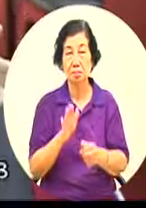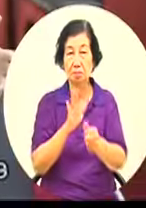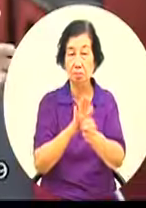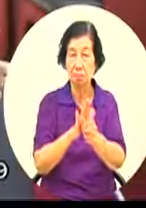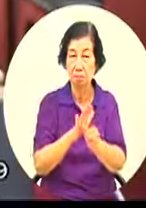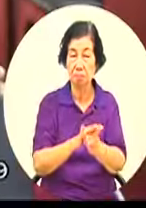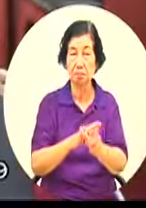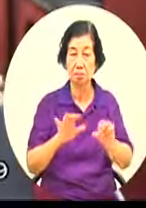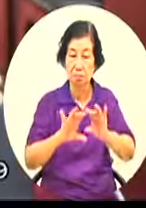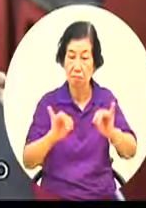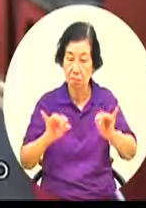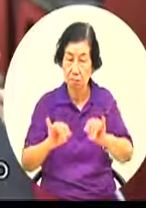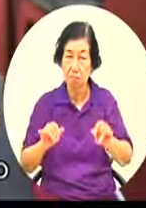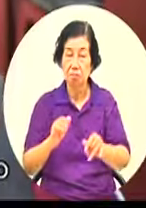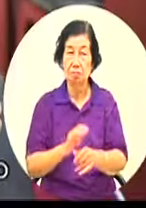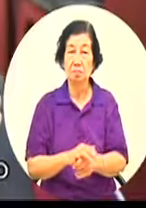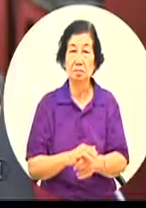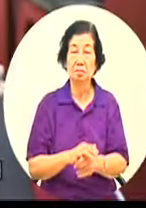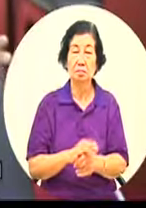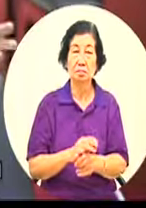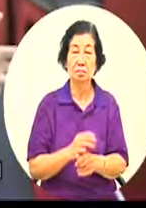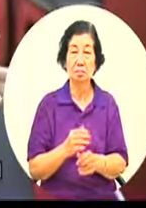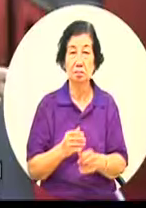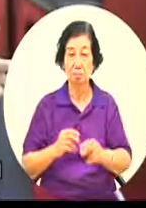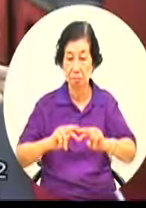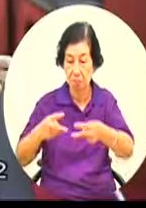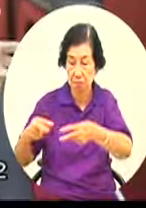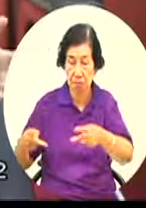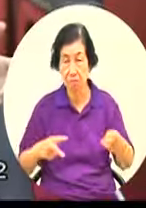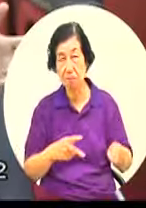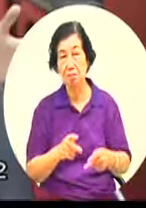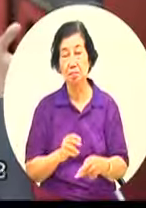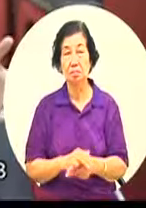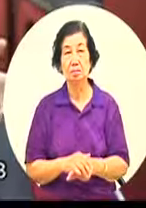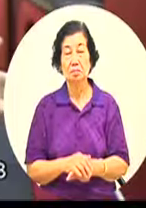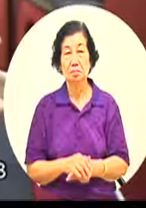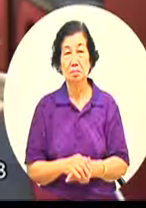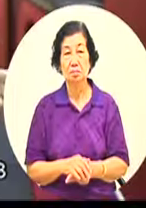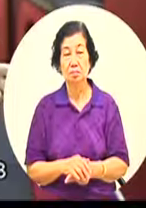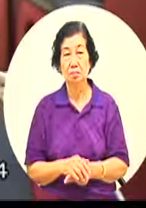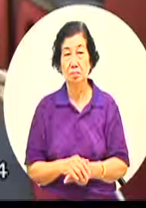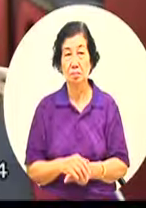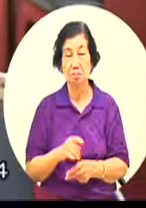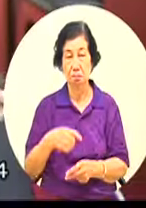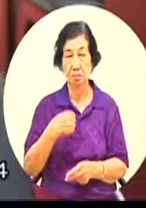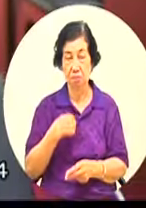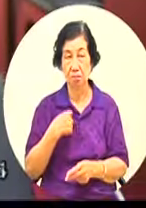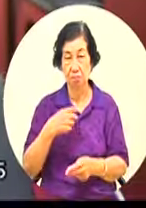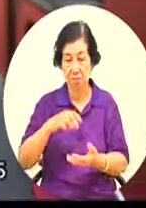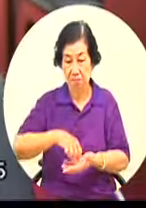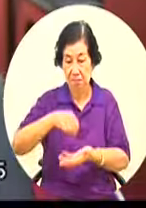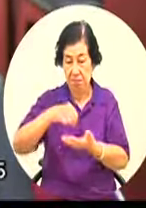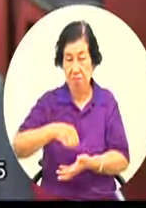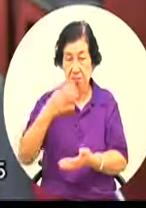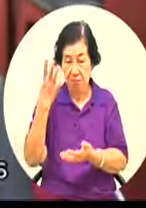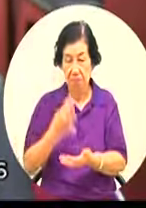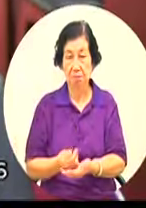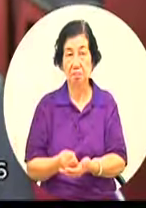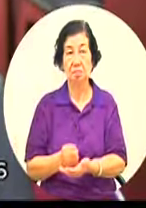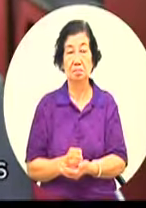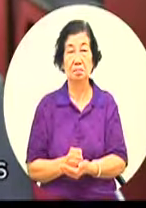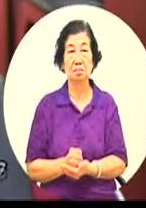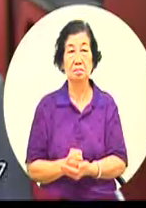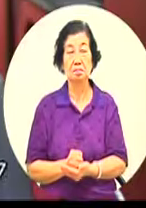变成是一个多功能的图书馆。这样的话，本席在议会议事厅里面讲了好多次，要